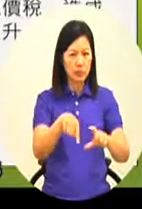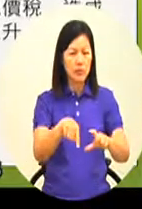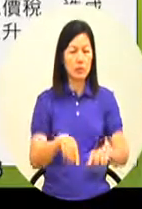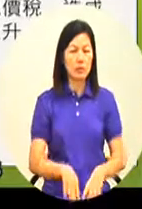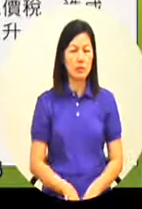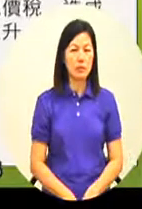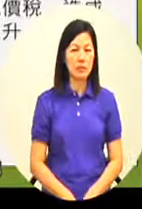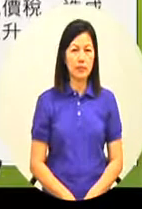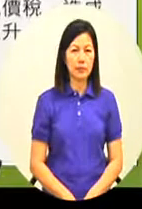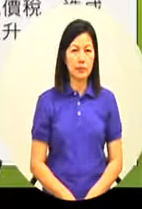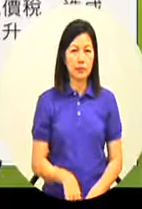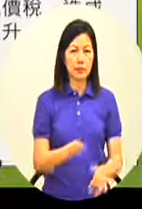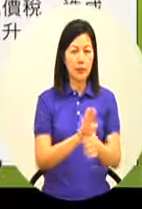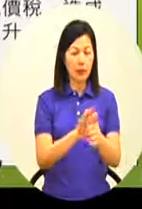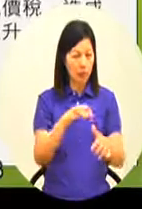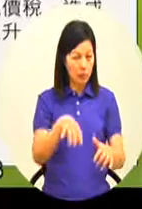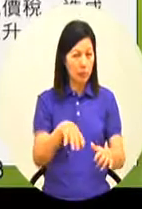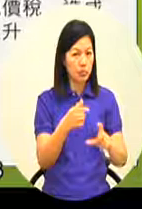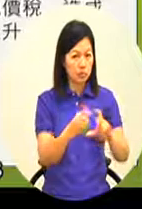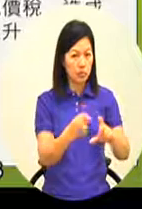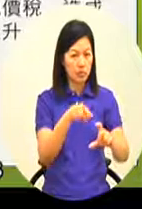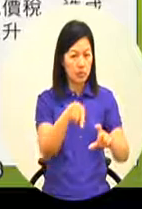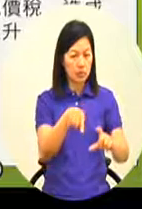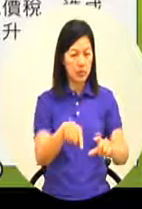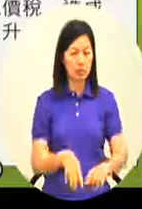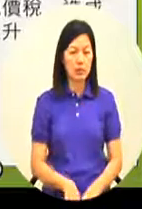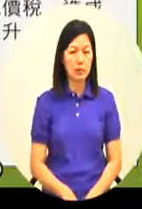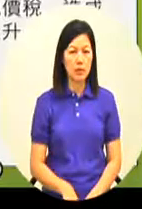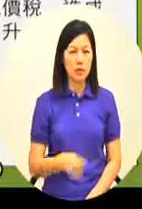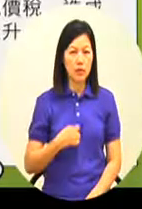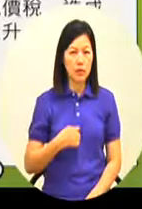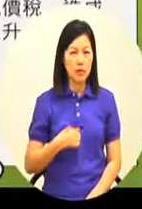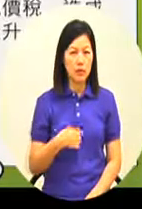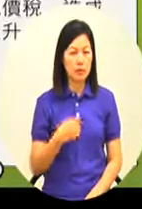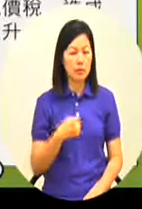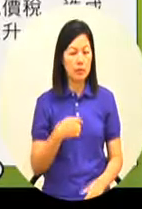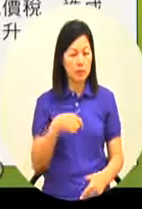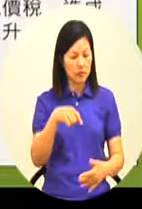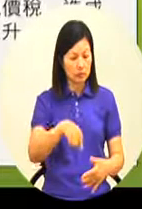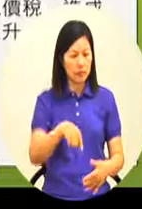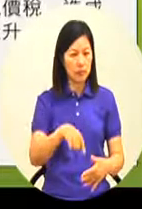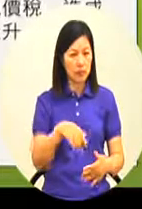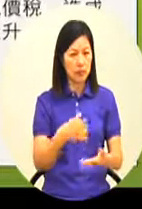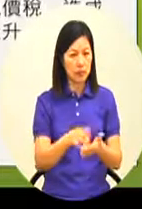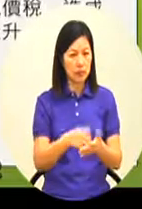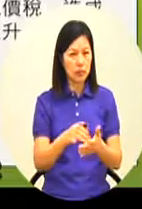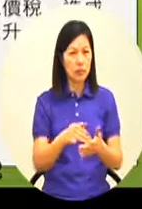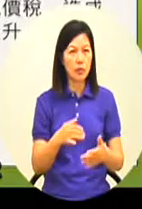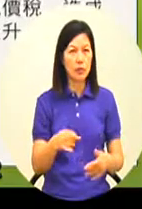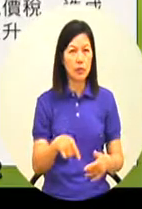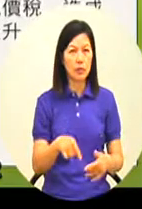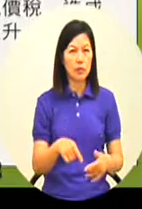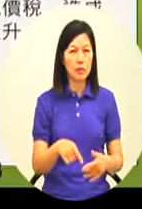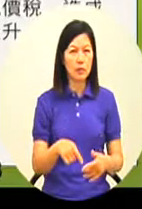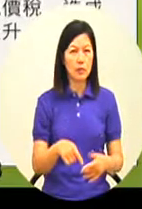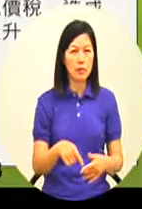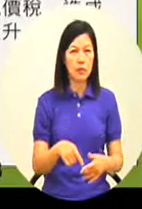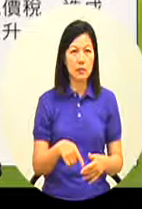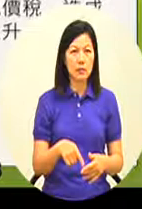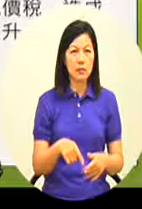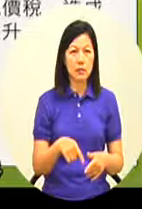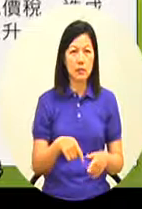个服务处所在区，我那算是算古伯乐，古伯乐的边